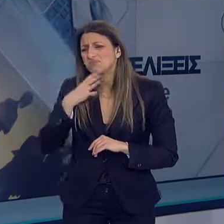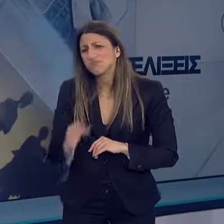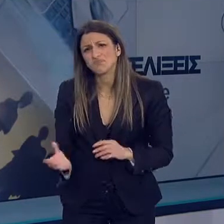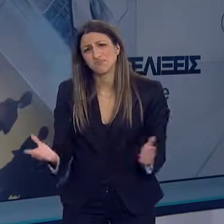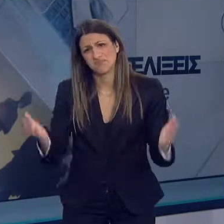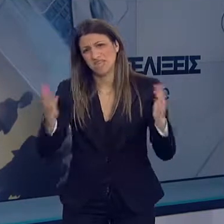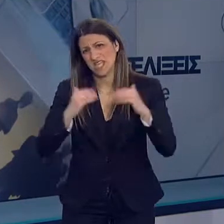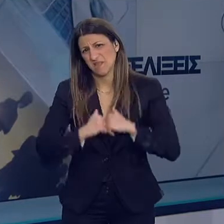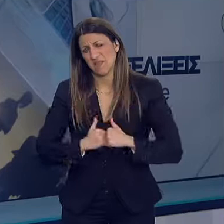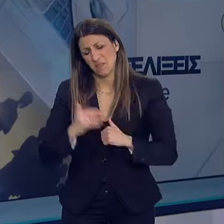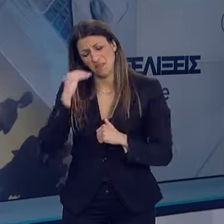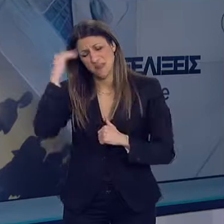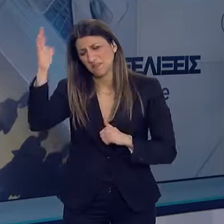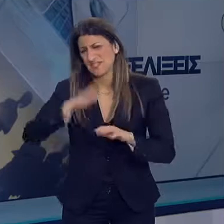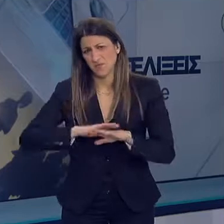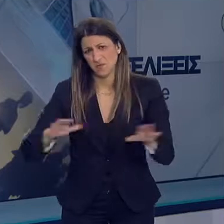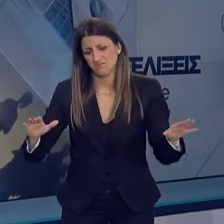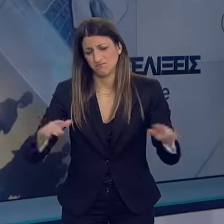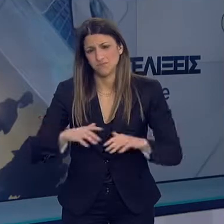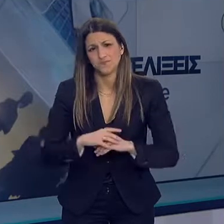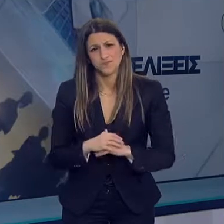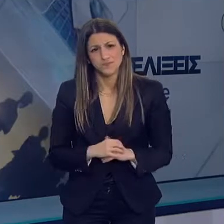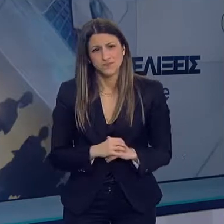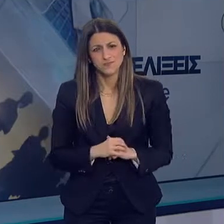σήμερα μάλλον δεν υποστηρίζεται μια τέτοια θεωρία.